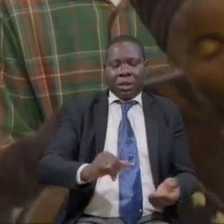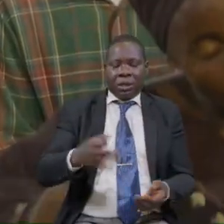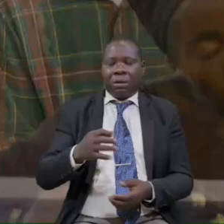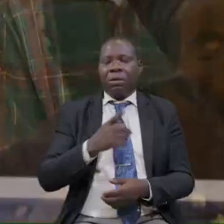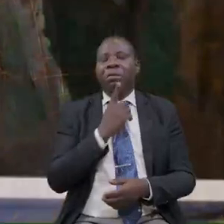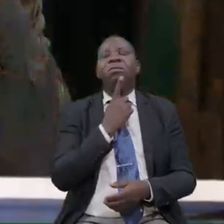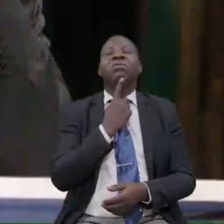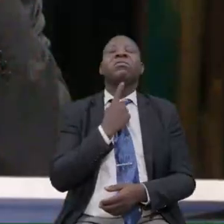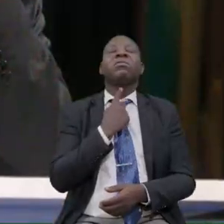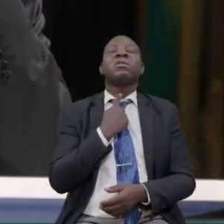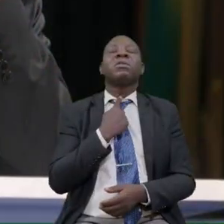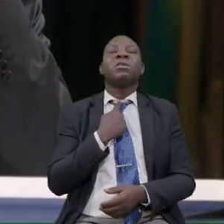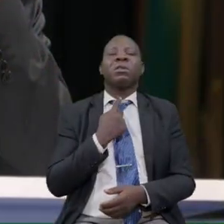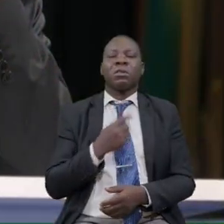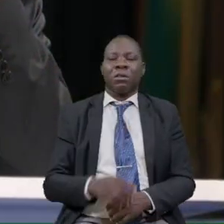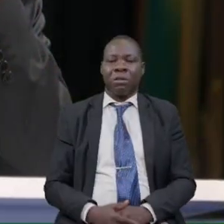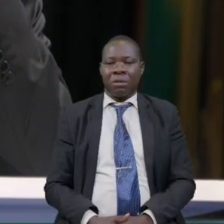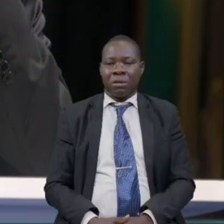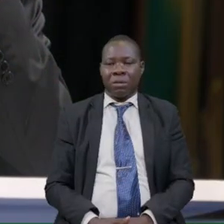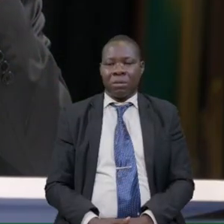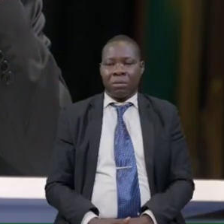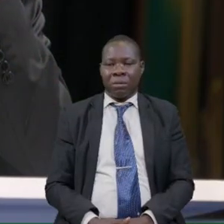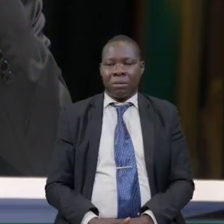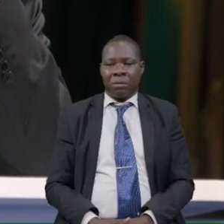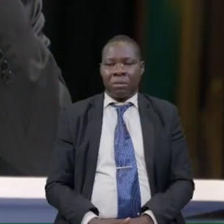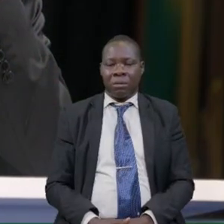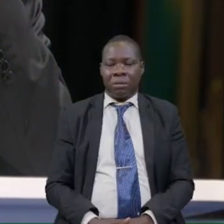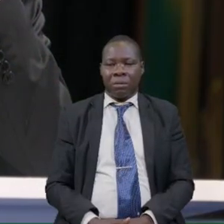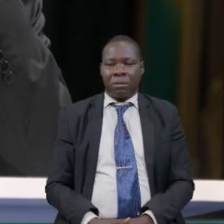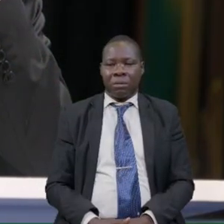et mourir de soif.